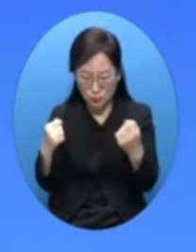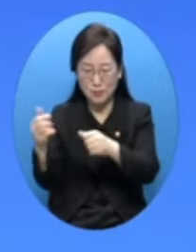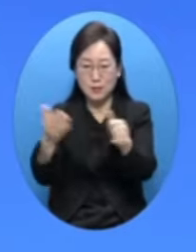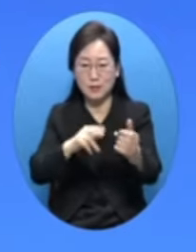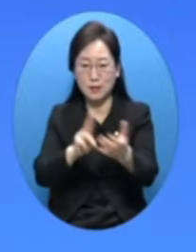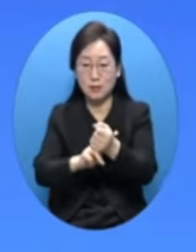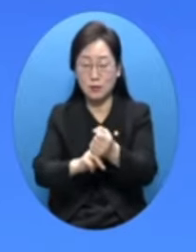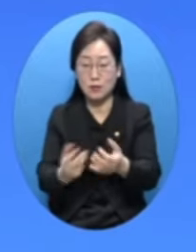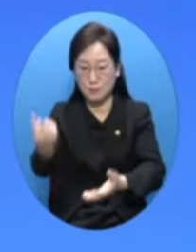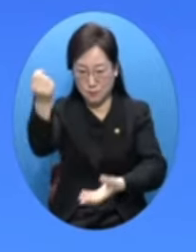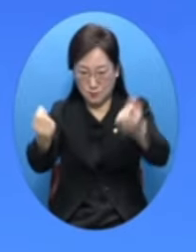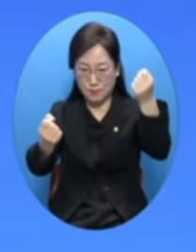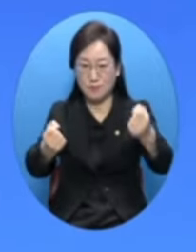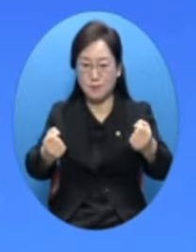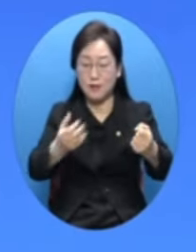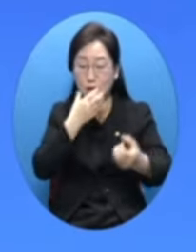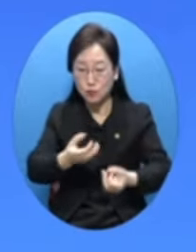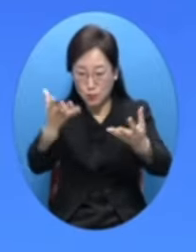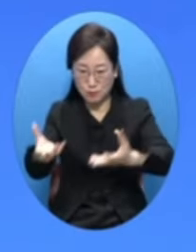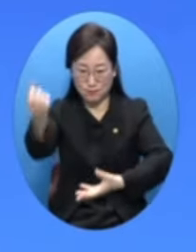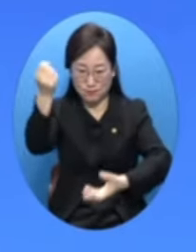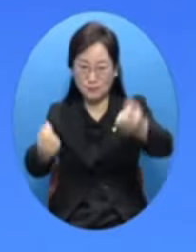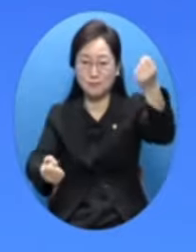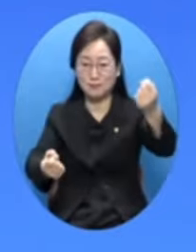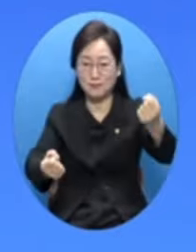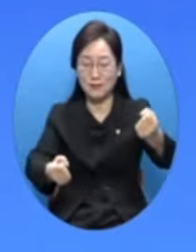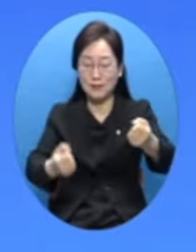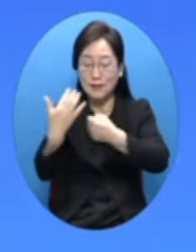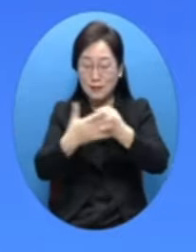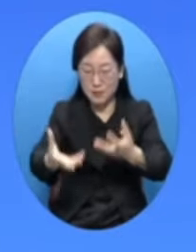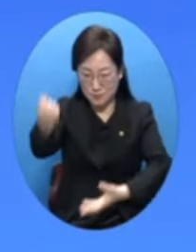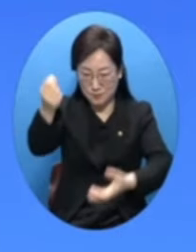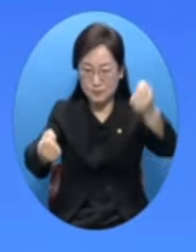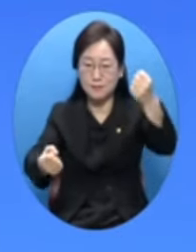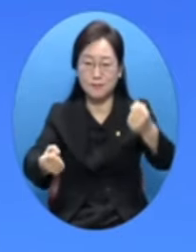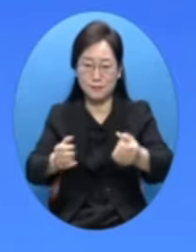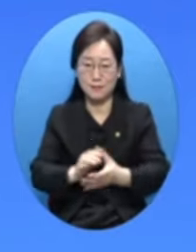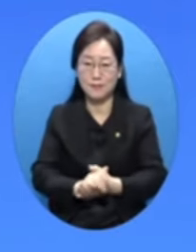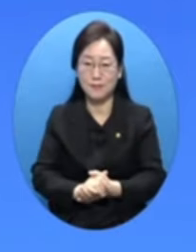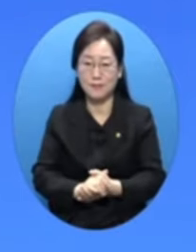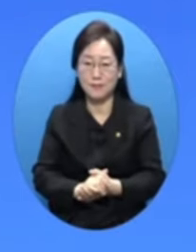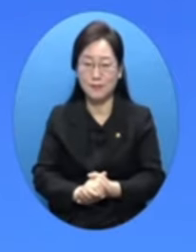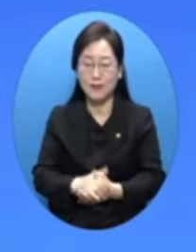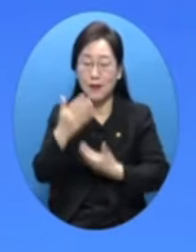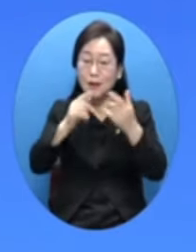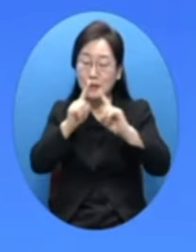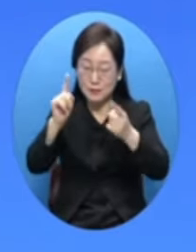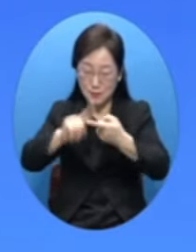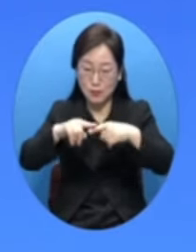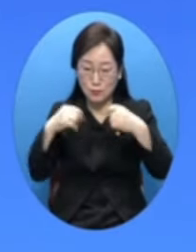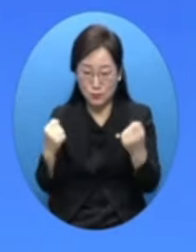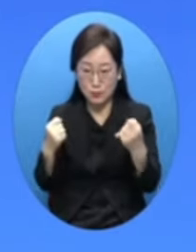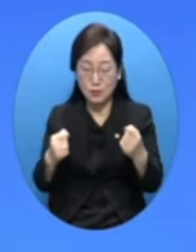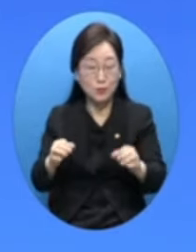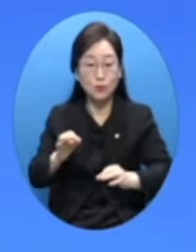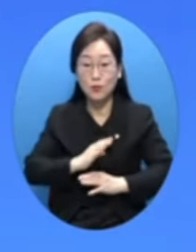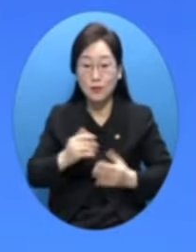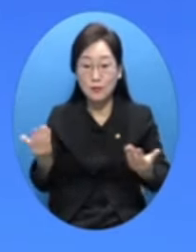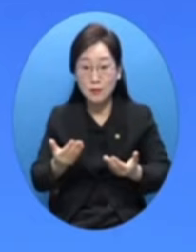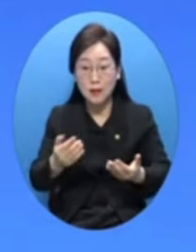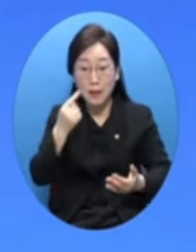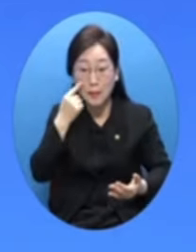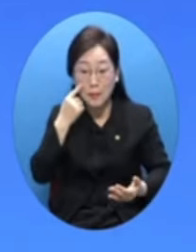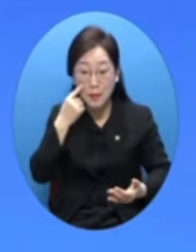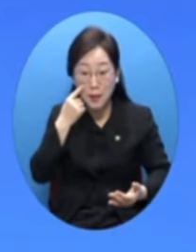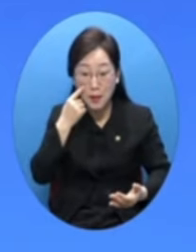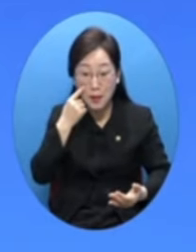기적이 여러분의 것입니다. 축복이 여러분의 것입니다. 은혜가 여러분의 것입니다. 말씀에 순종하면 놀라운 일이 여러분 앞에